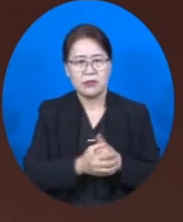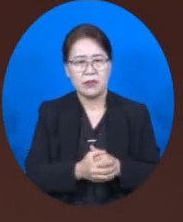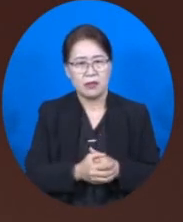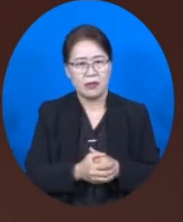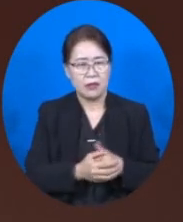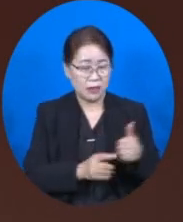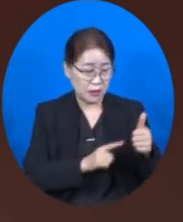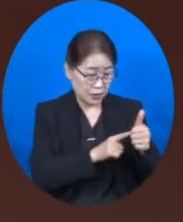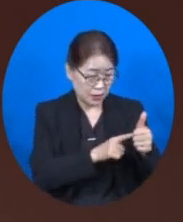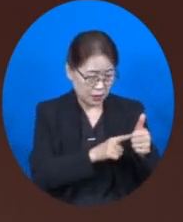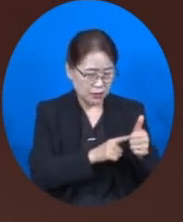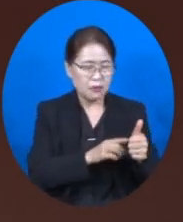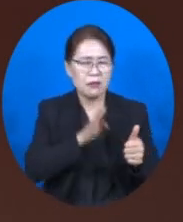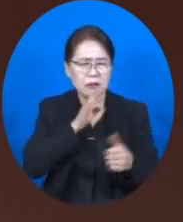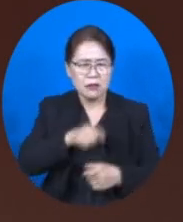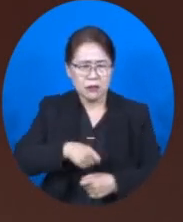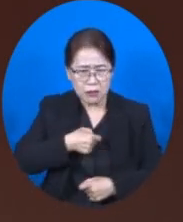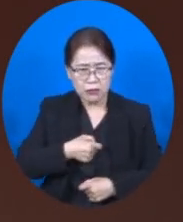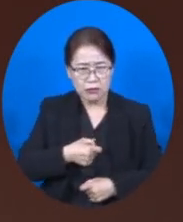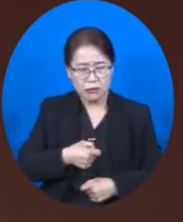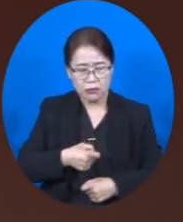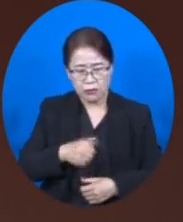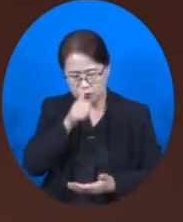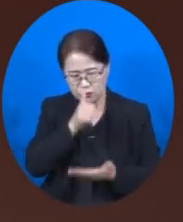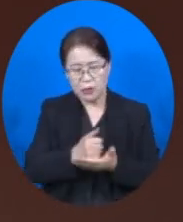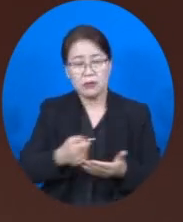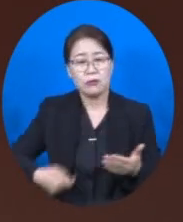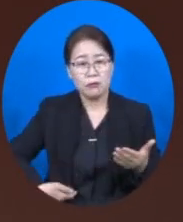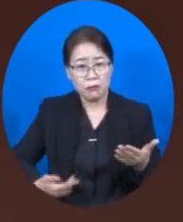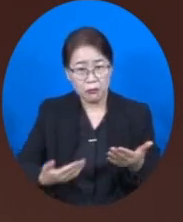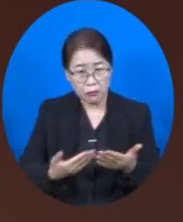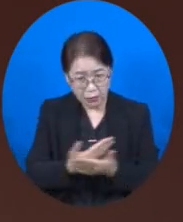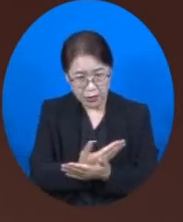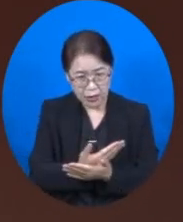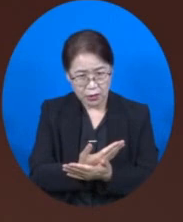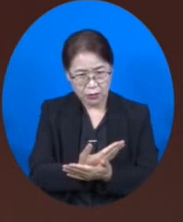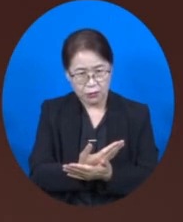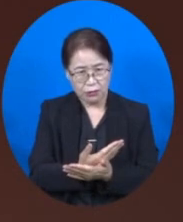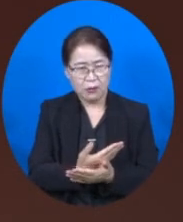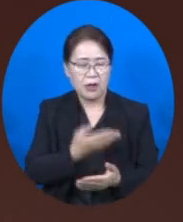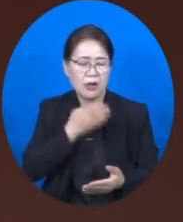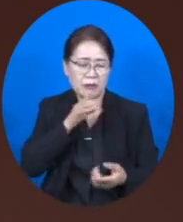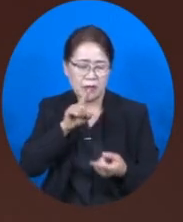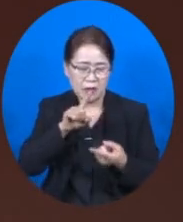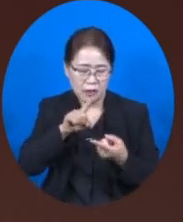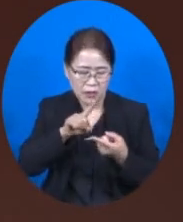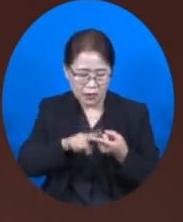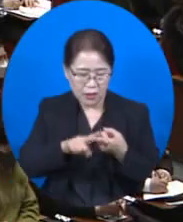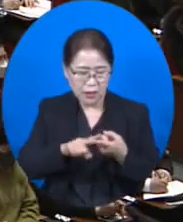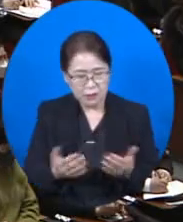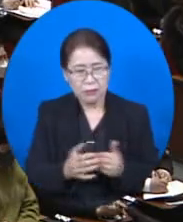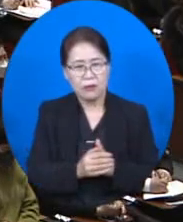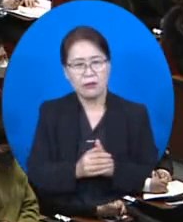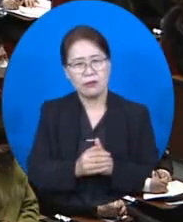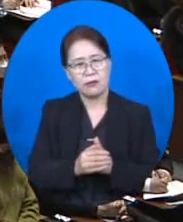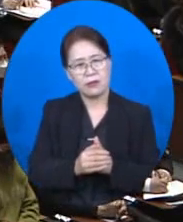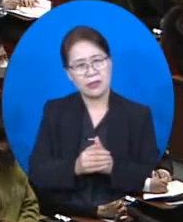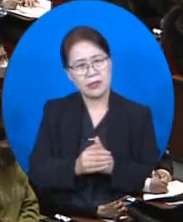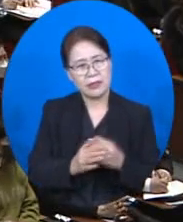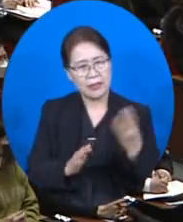자신의 죄를 회개하였습니다 회개의 합당한 열매를 맺었다는 얘기죠